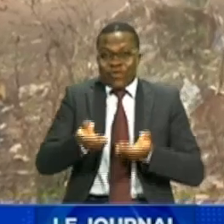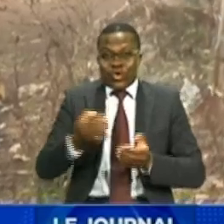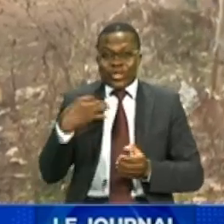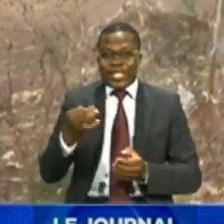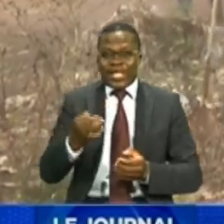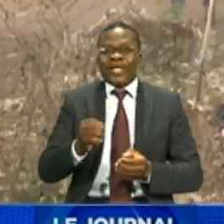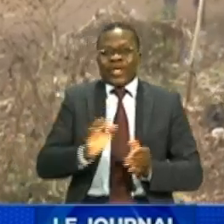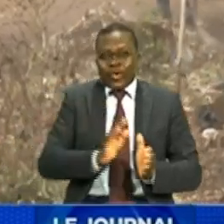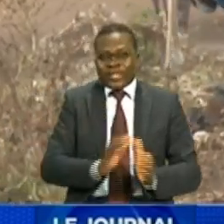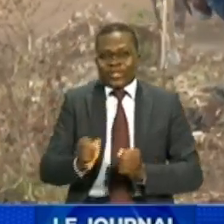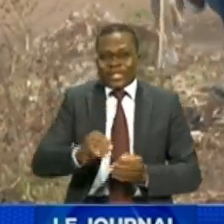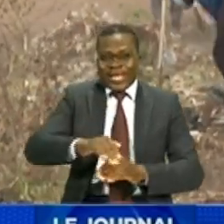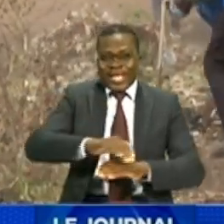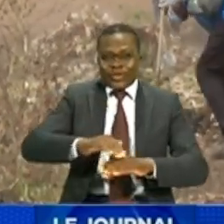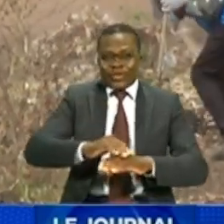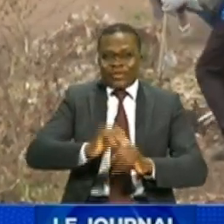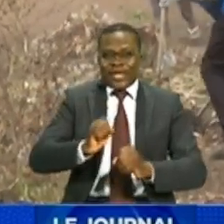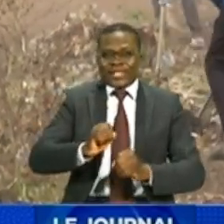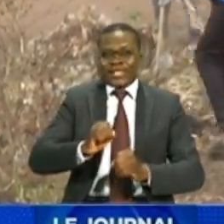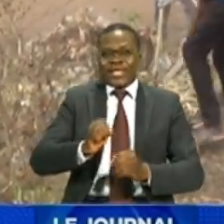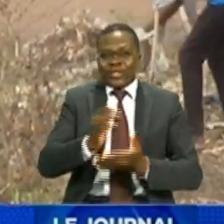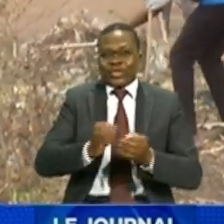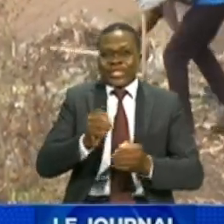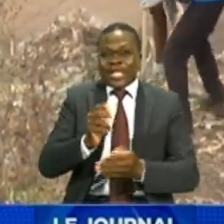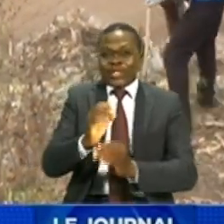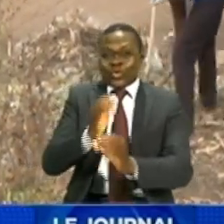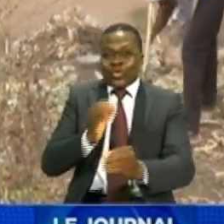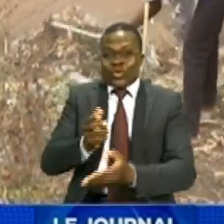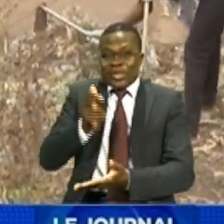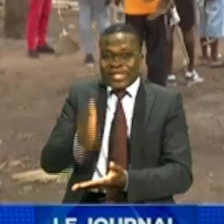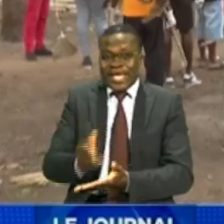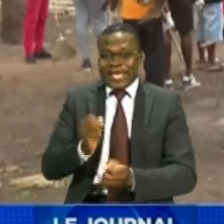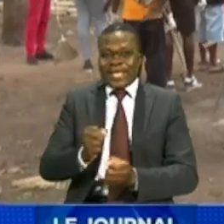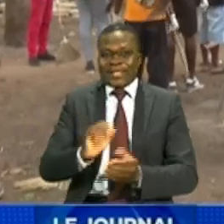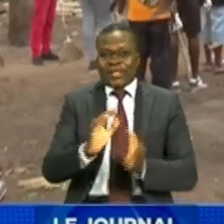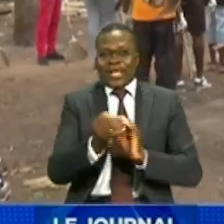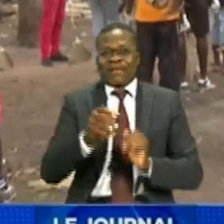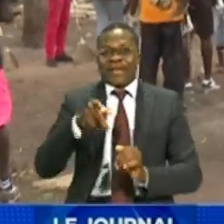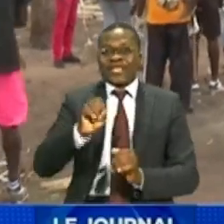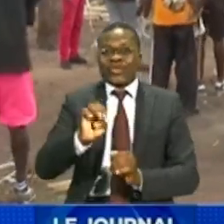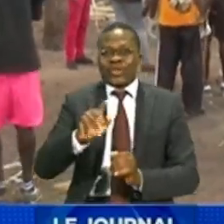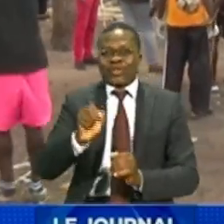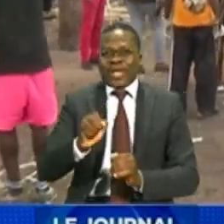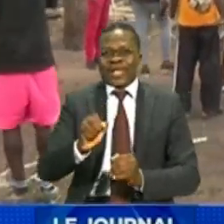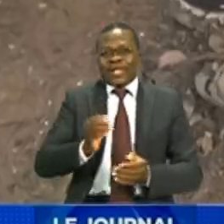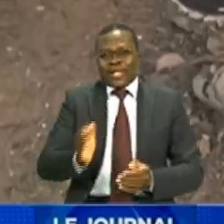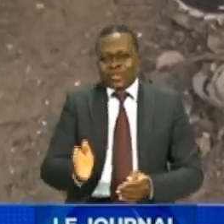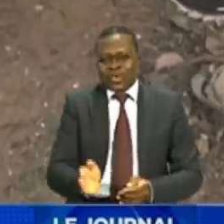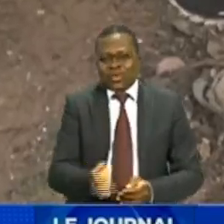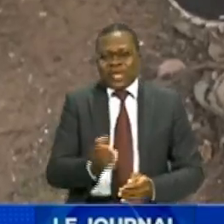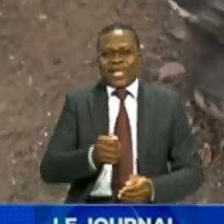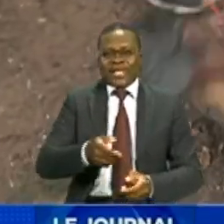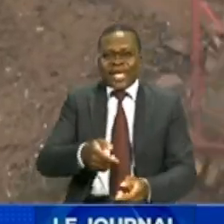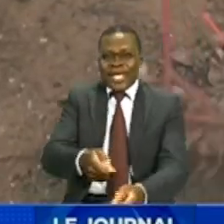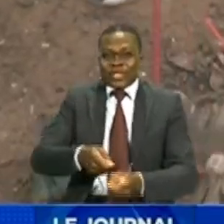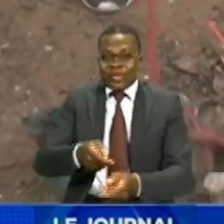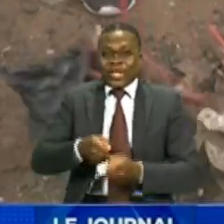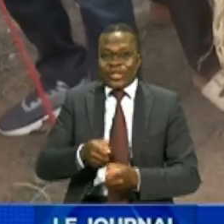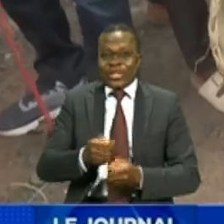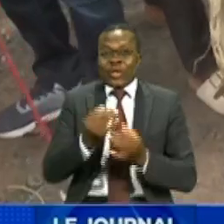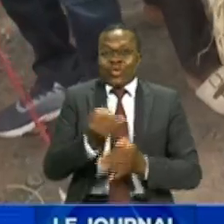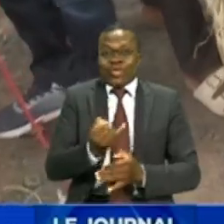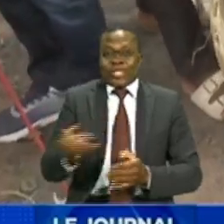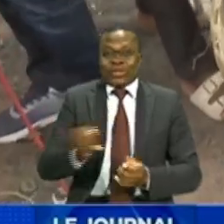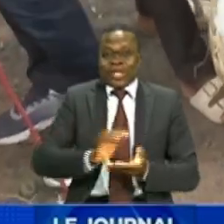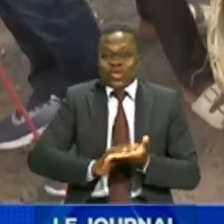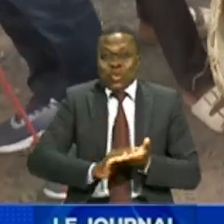ont assaini la surface de l'arrêt bus du centre commercial en face de l'EPAC. Des coups de balai, de râteau et bien d'autres instruments